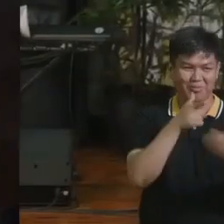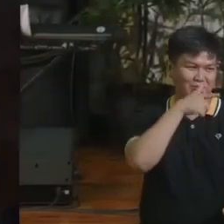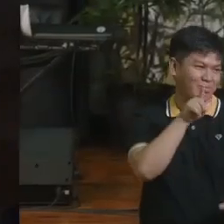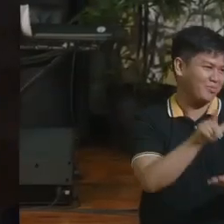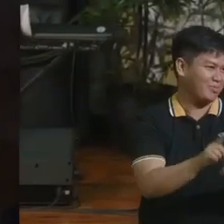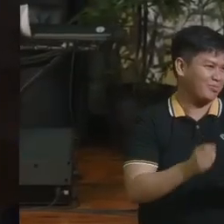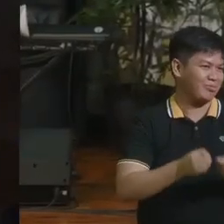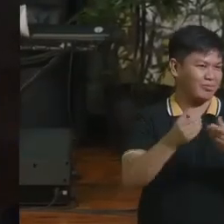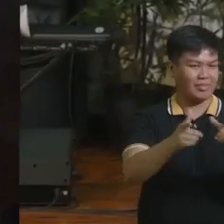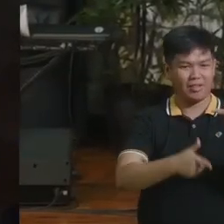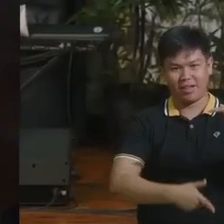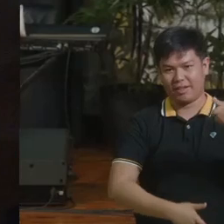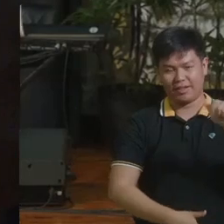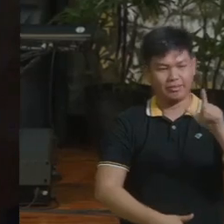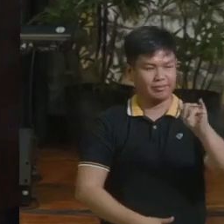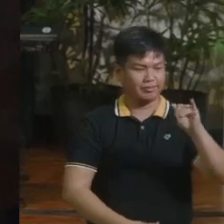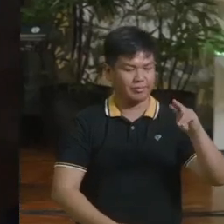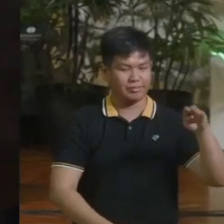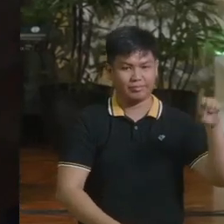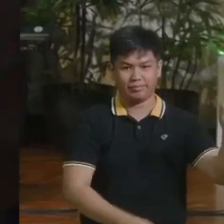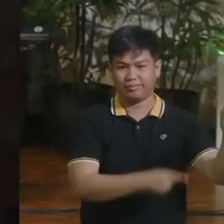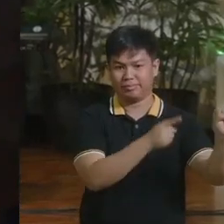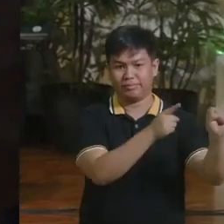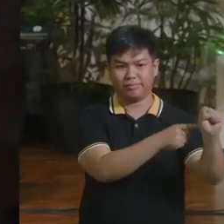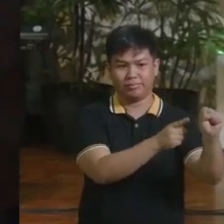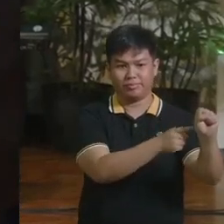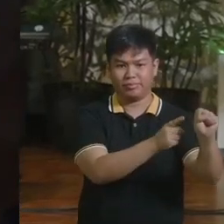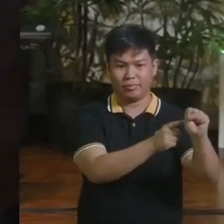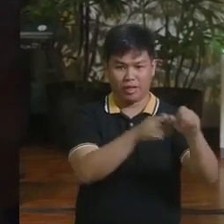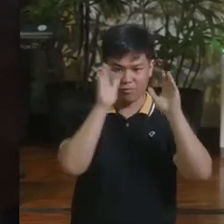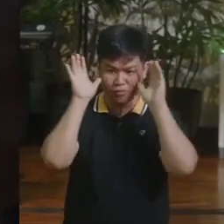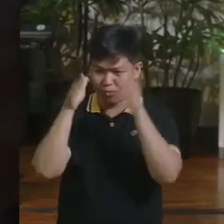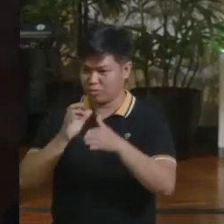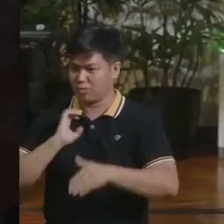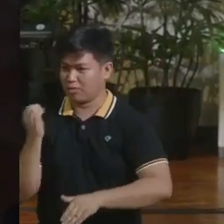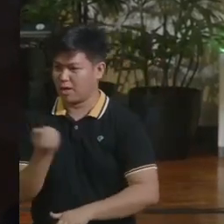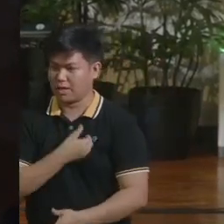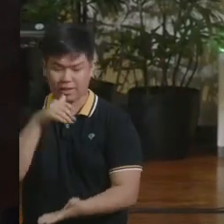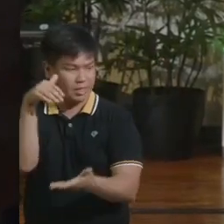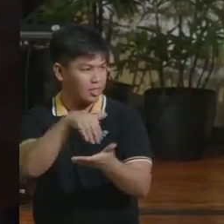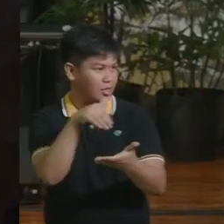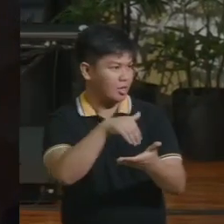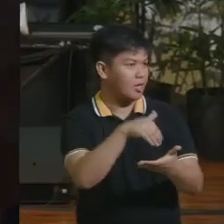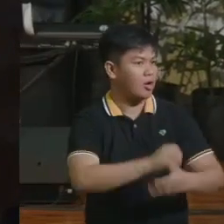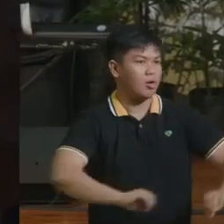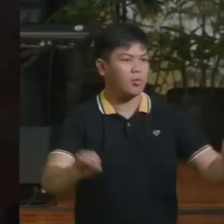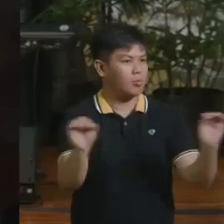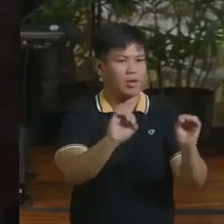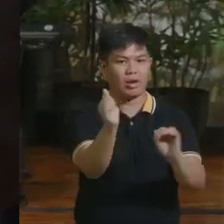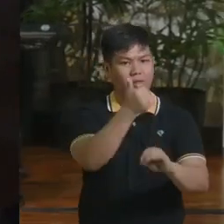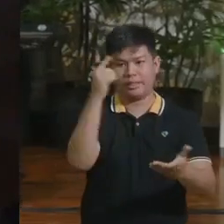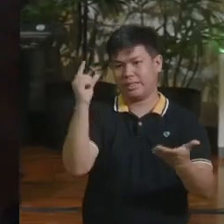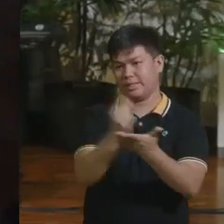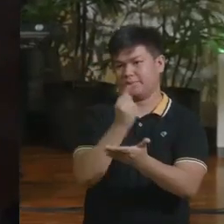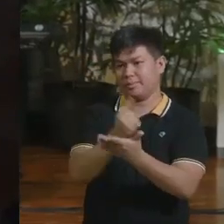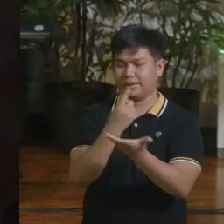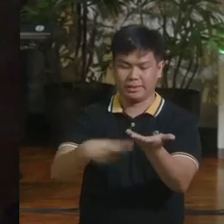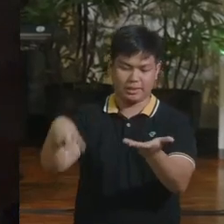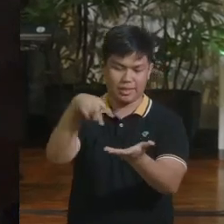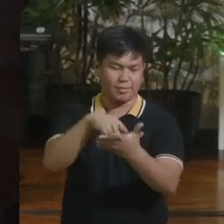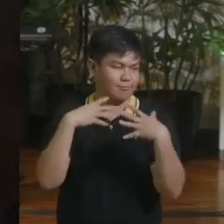taga-Galatia, sa Galatians. Ang tema po ng ating series ay No Other Gospel, Stand